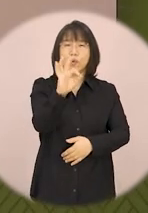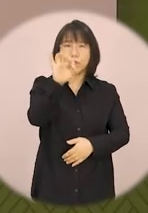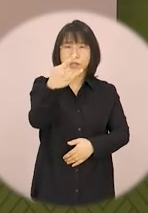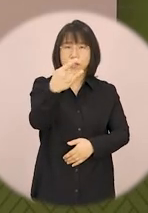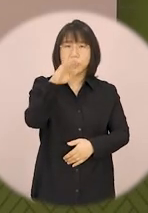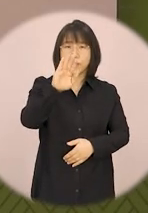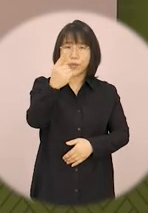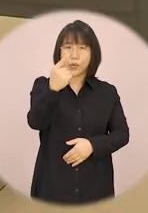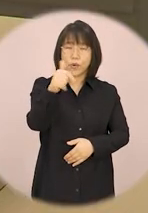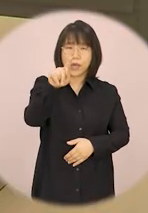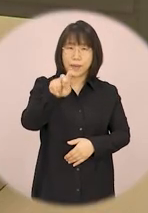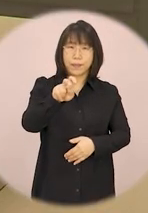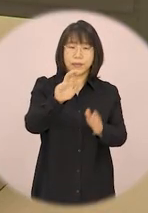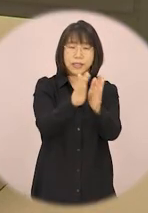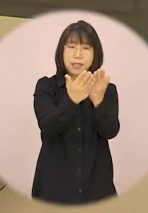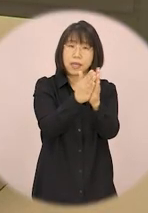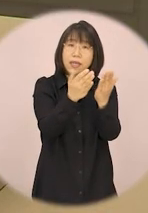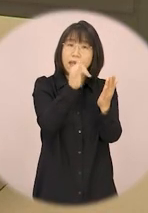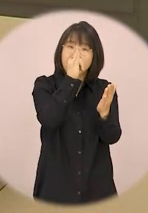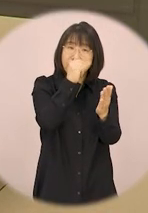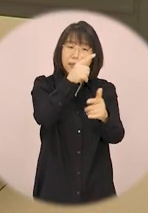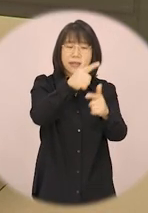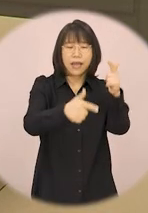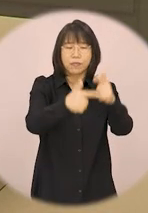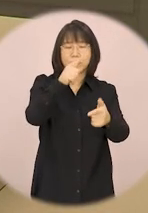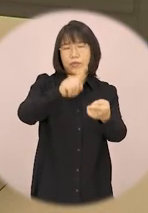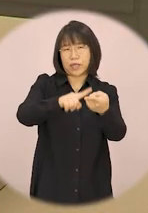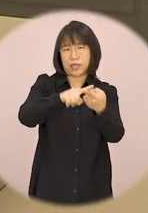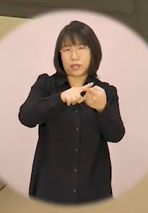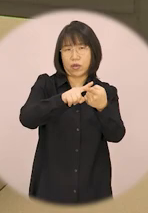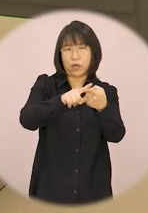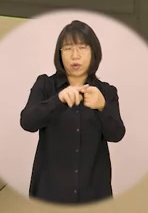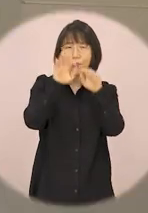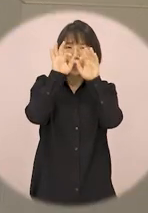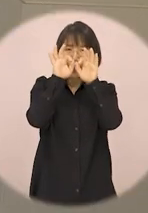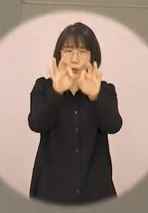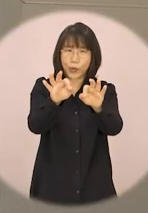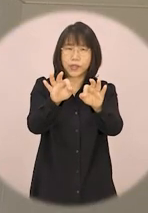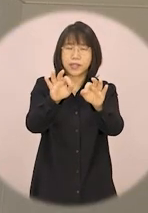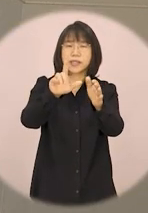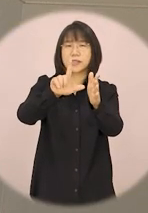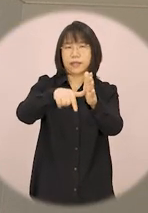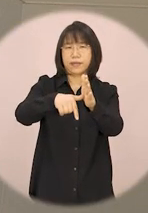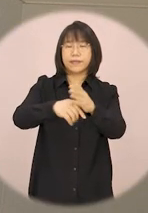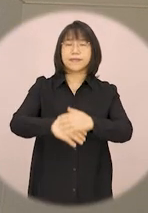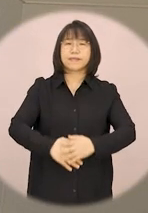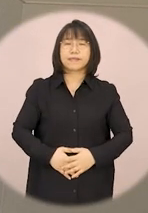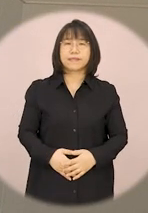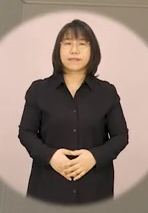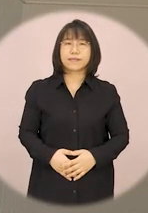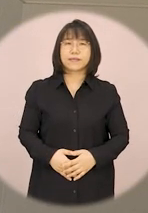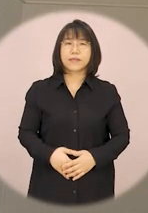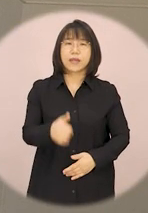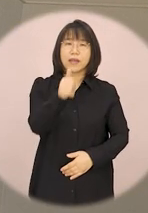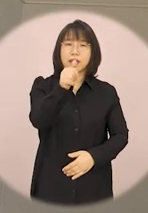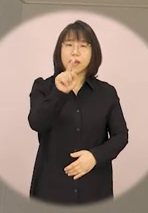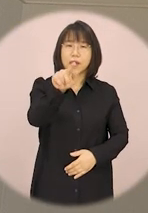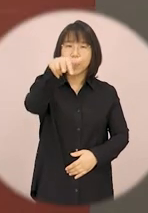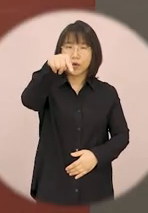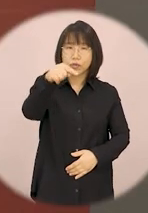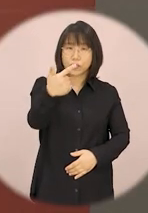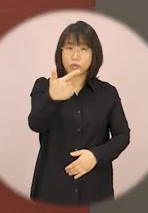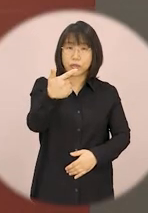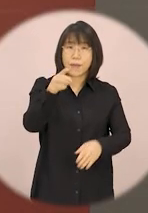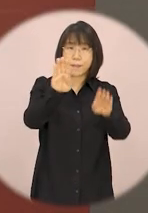다양한 의 학기와 생활 용품을 살펴보며 1000조 들의 지혜를 살펴볼 수 있도록 꾸며졌습니다 허준박물관